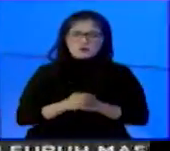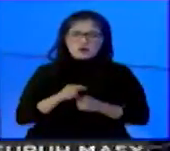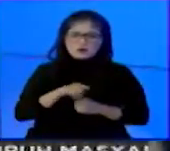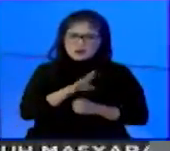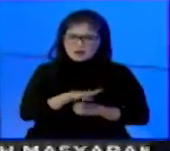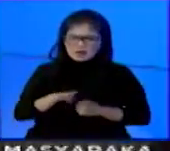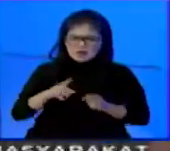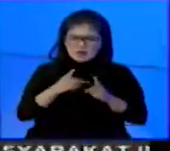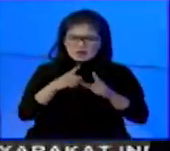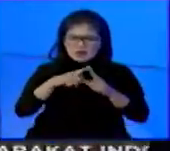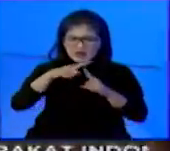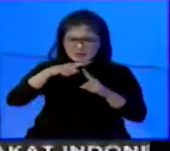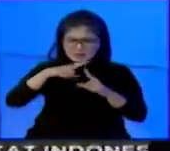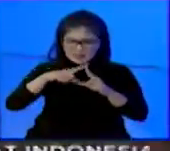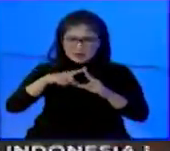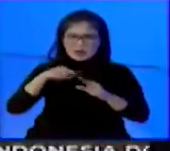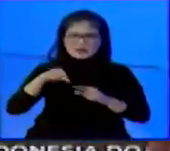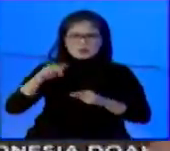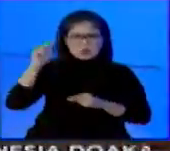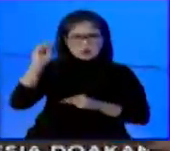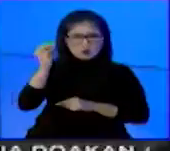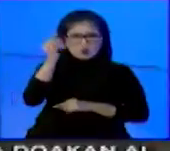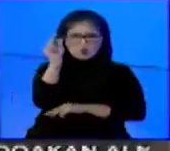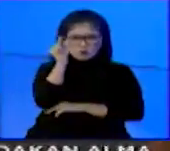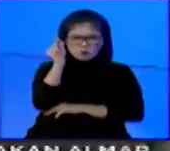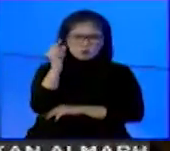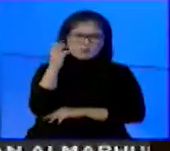Hatta, Ketua Umum Gerindra Prabowo Subianto, dan juga